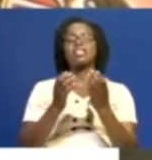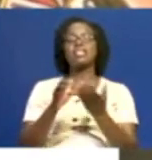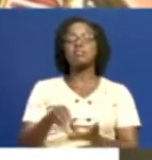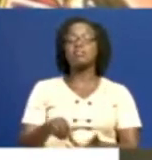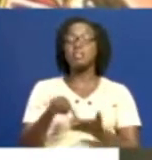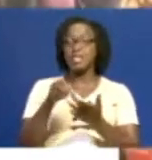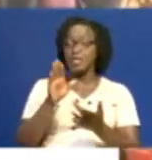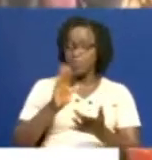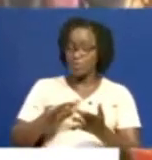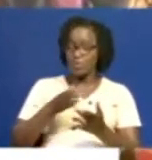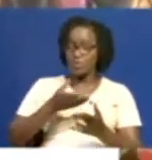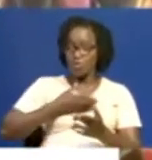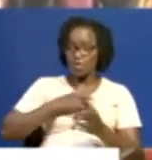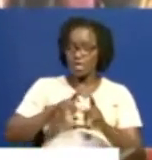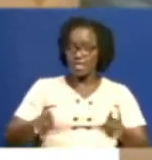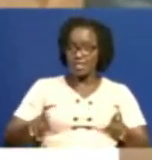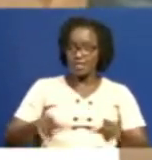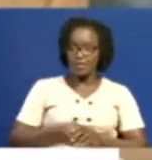ku